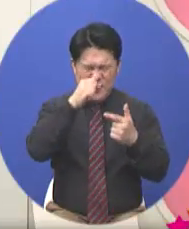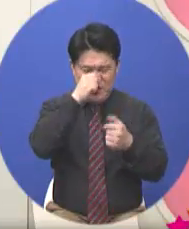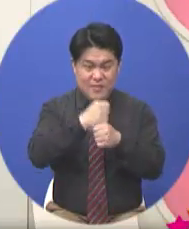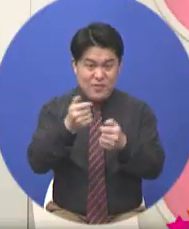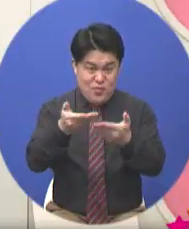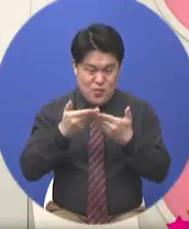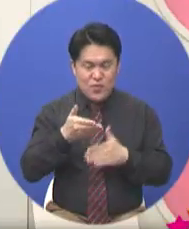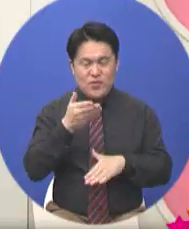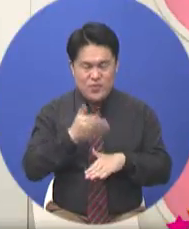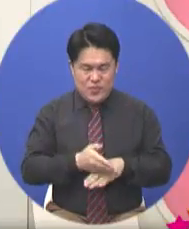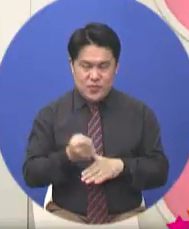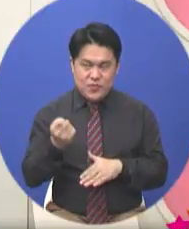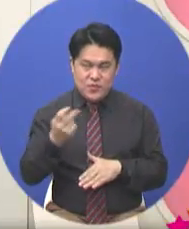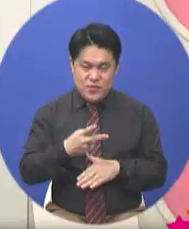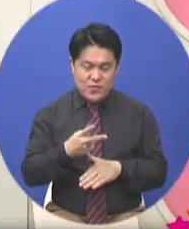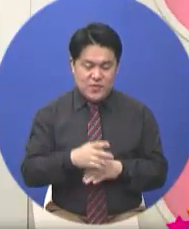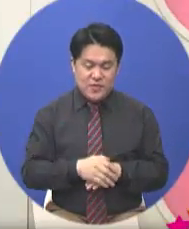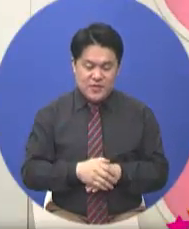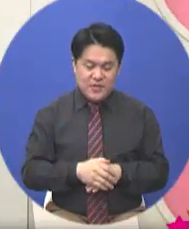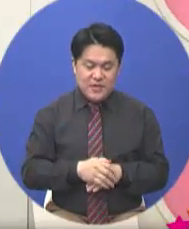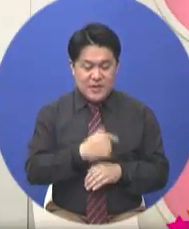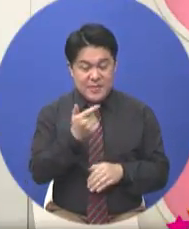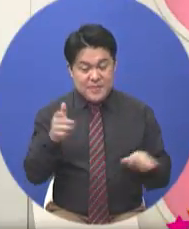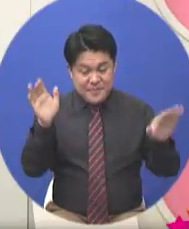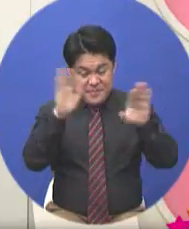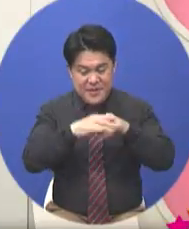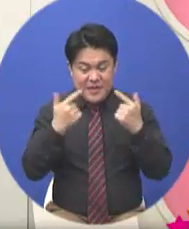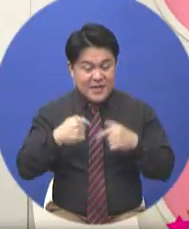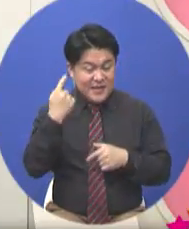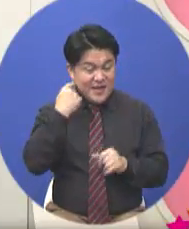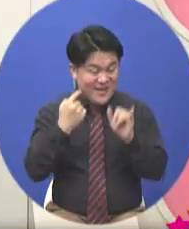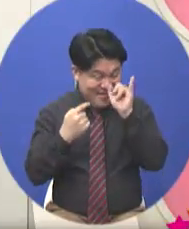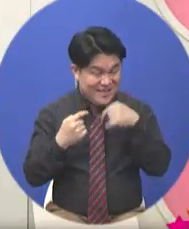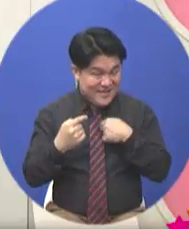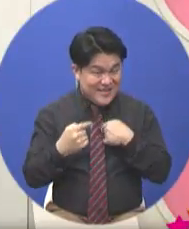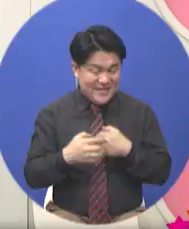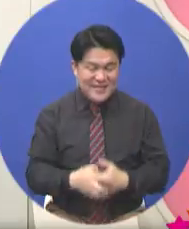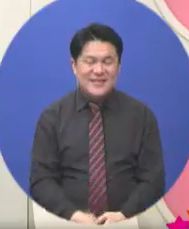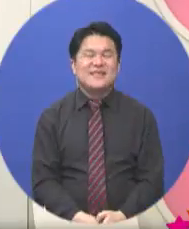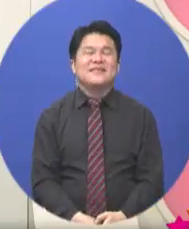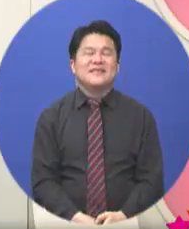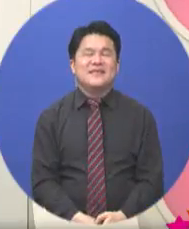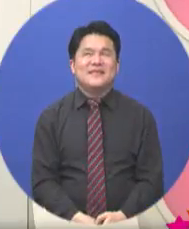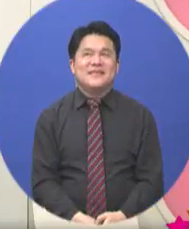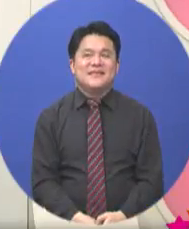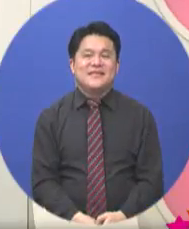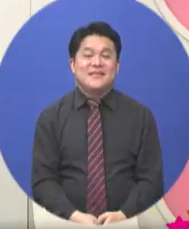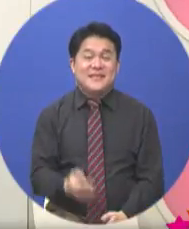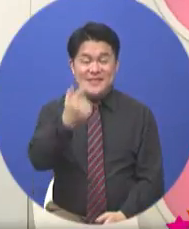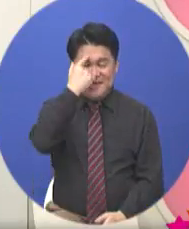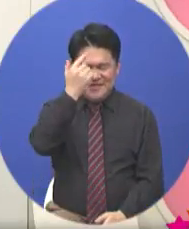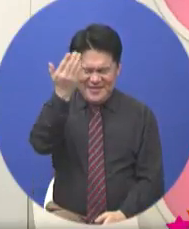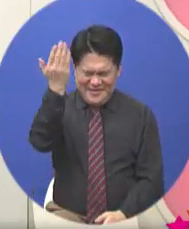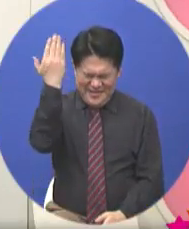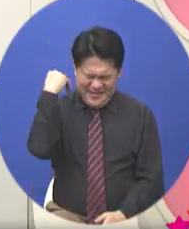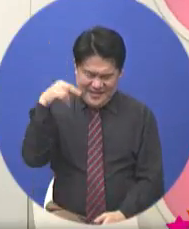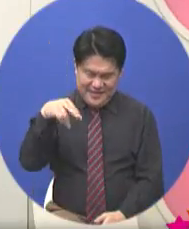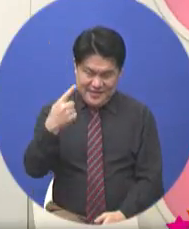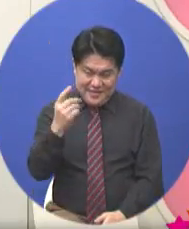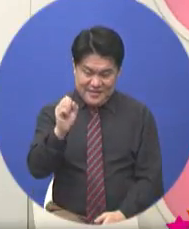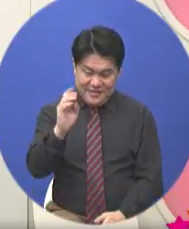감사하고요. 네. 낮에는 네. 못 듣지만은 저녁에는 네. 항시 듣거든요. 네. 네. 네. 그 옛날에